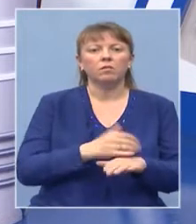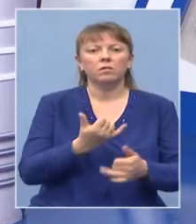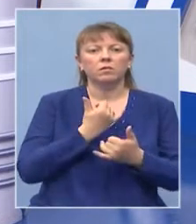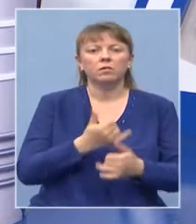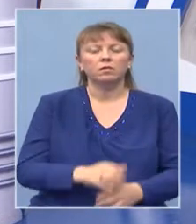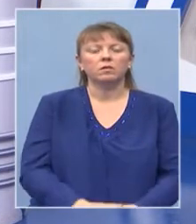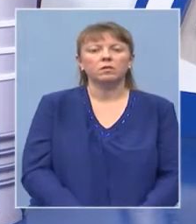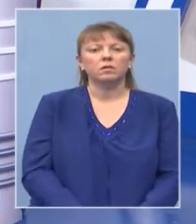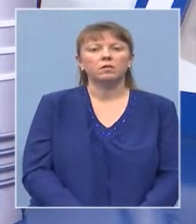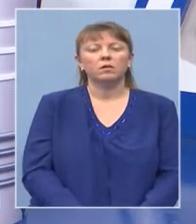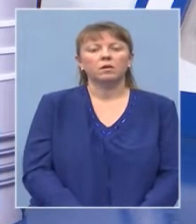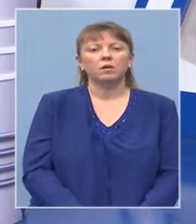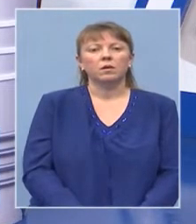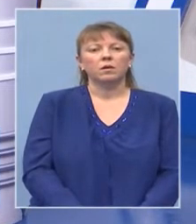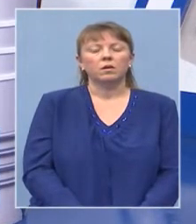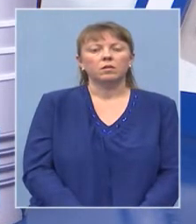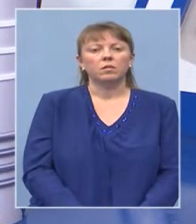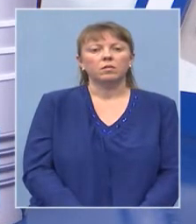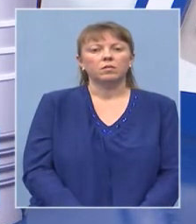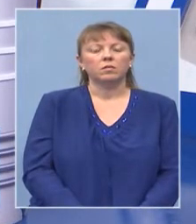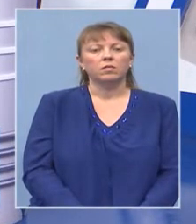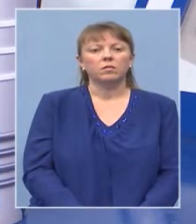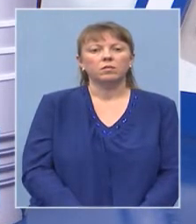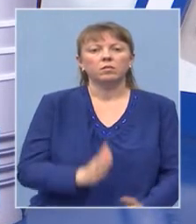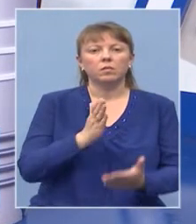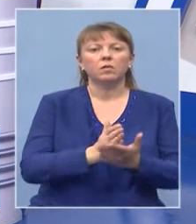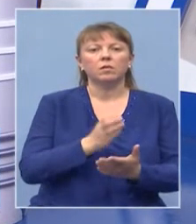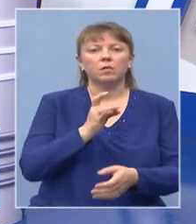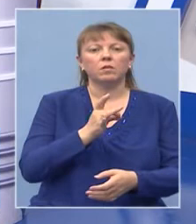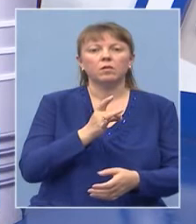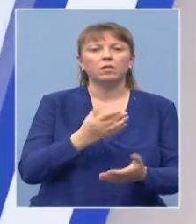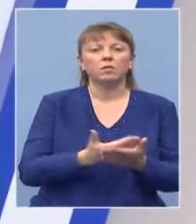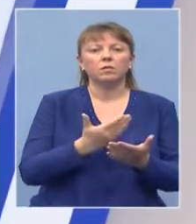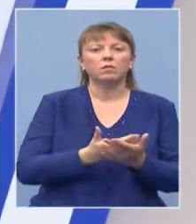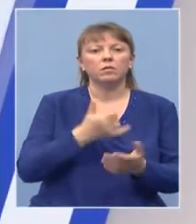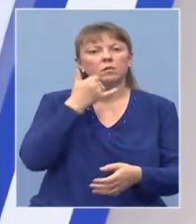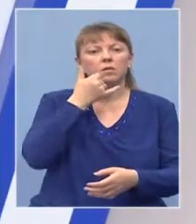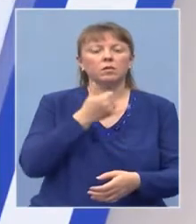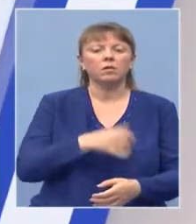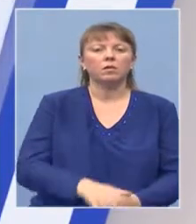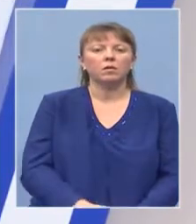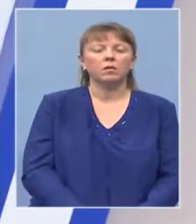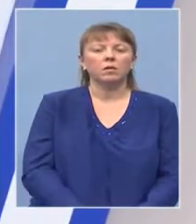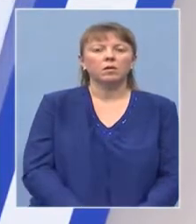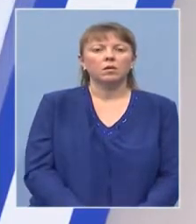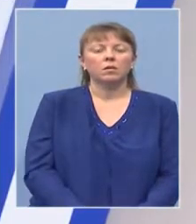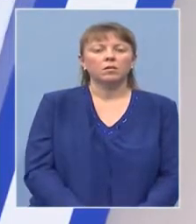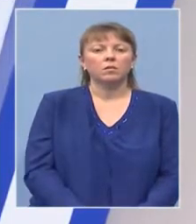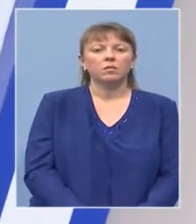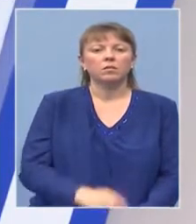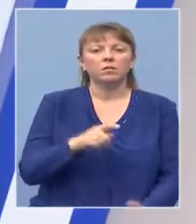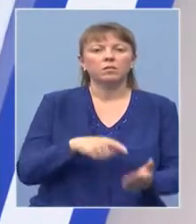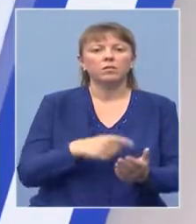как обычно, я представляю, что мы работаем в прямом эфире. Все средства связи будут на ваших телеэкранах.